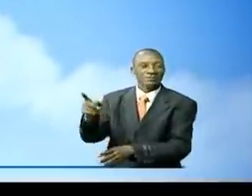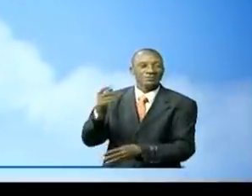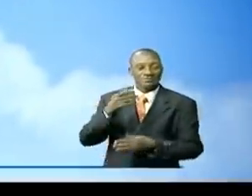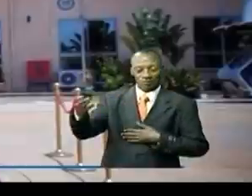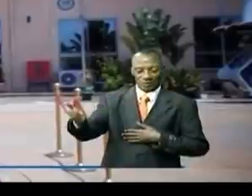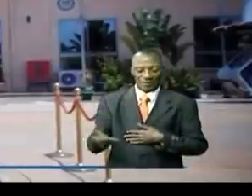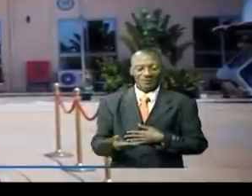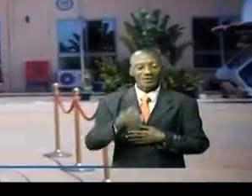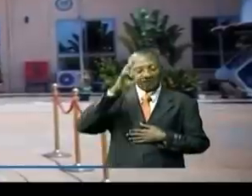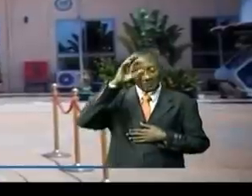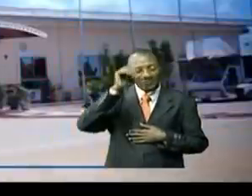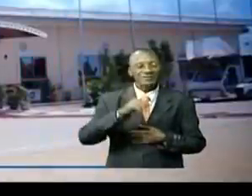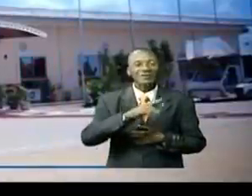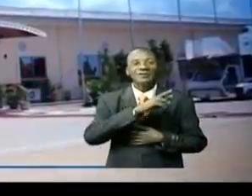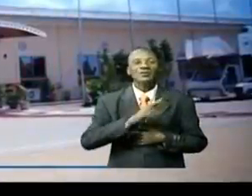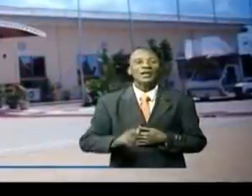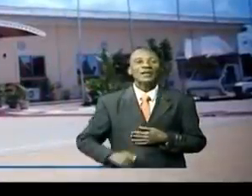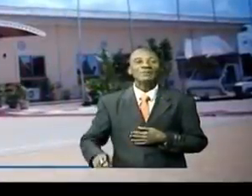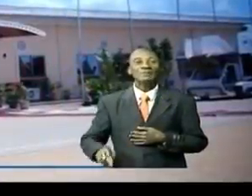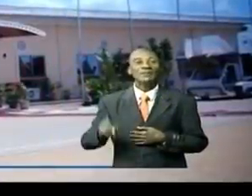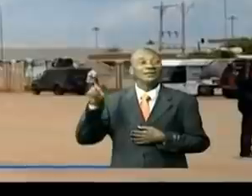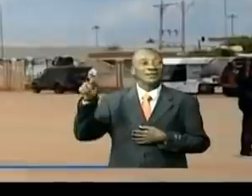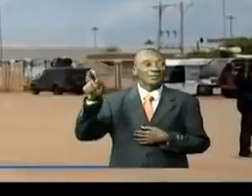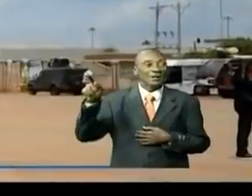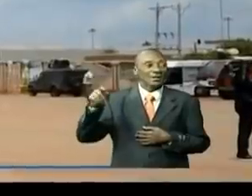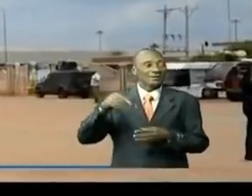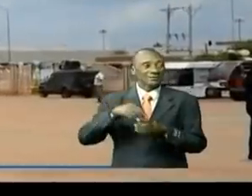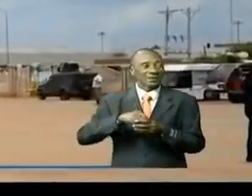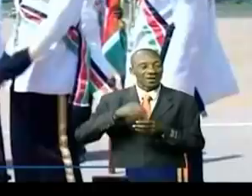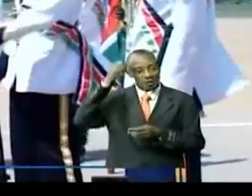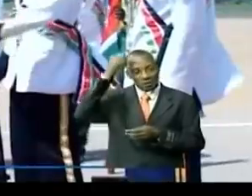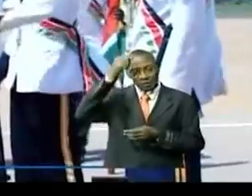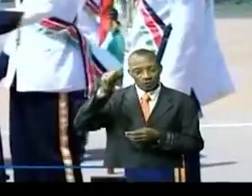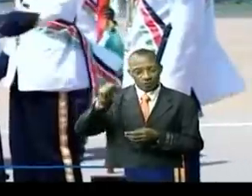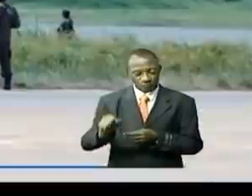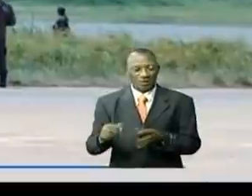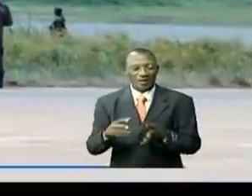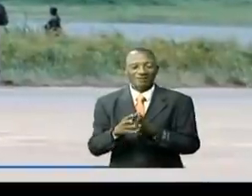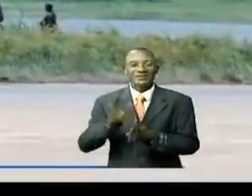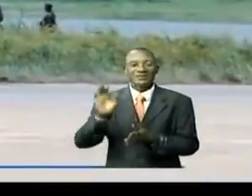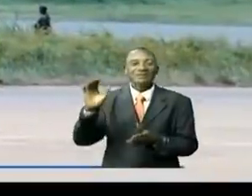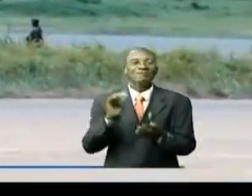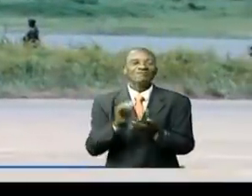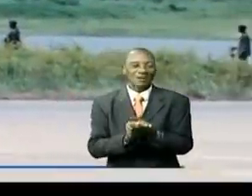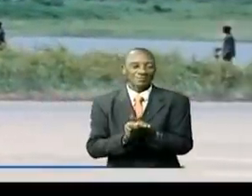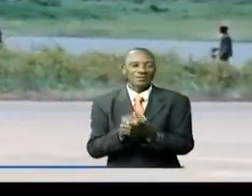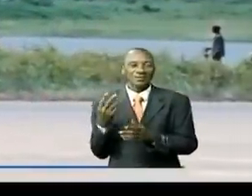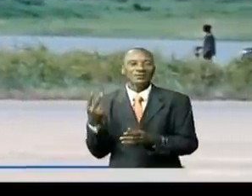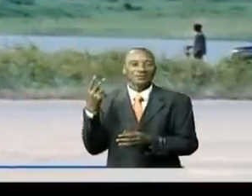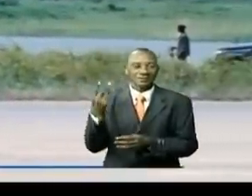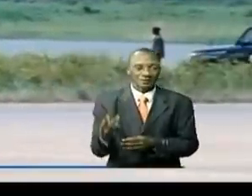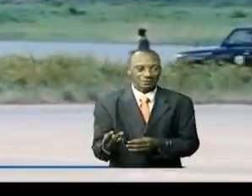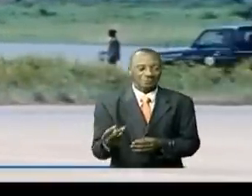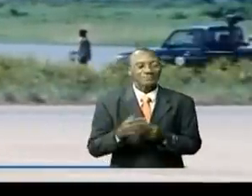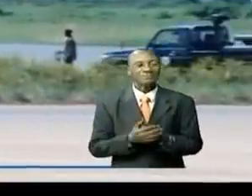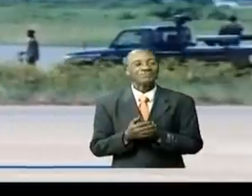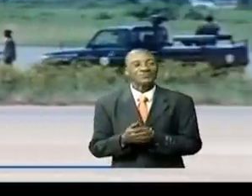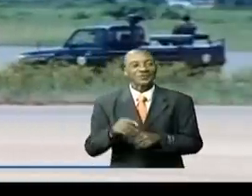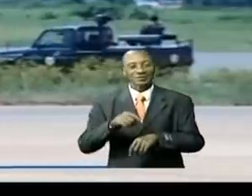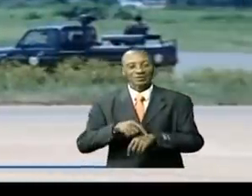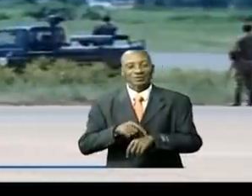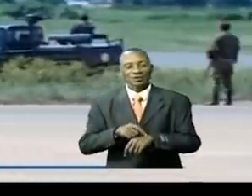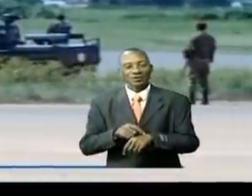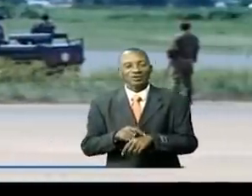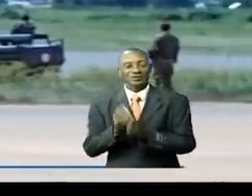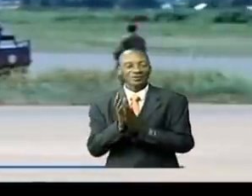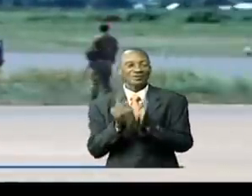République, Félix-Antoine Tshisekedi, et la très distinguée première dame de la RDC, Denise Nyakeru. Il était 13h50, heure de